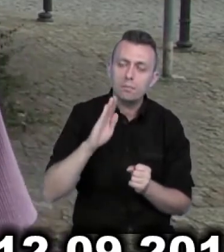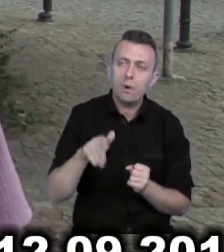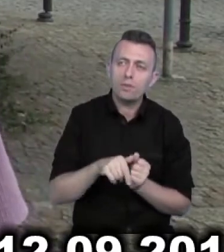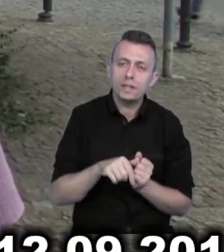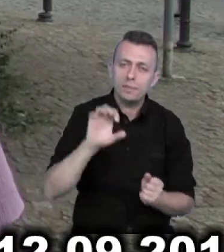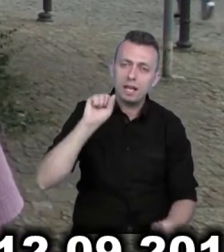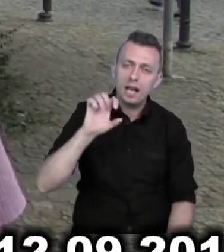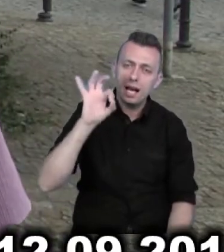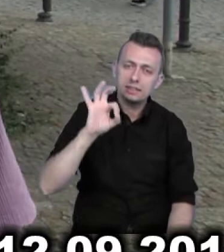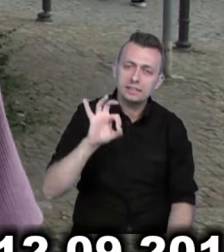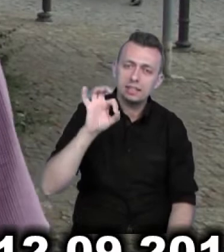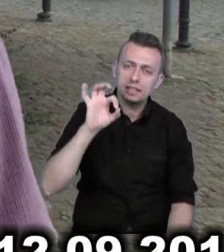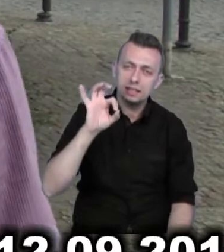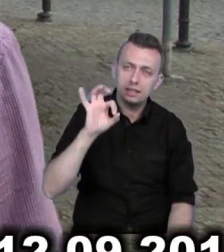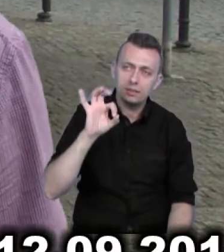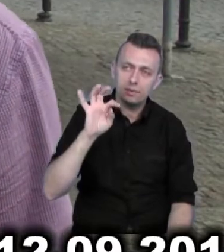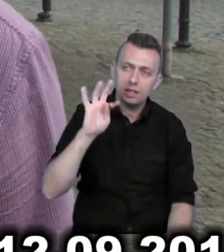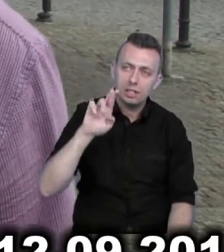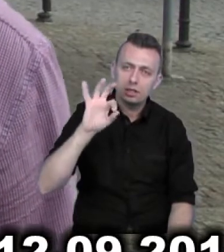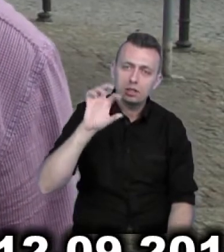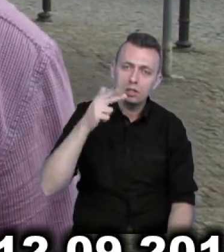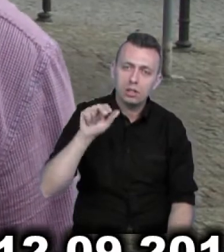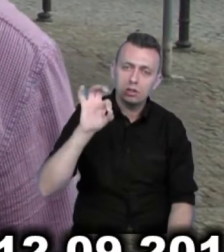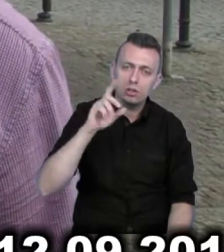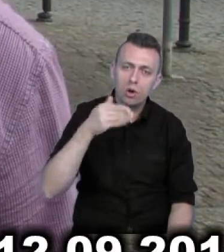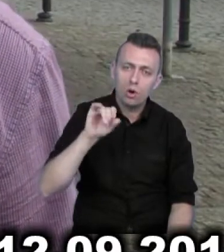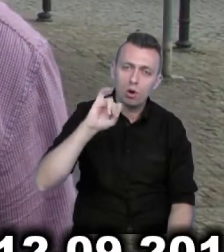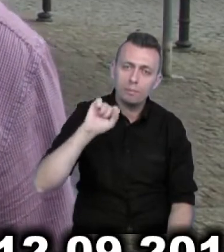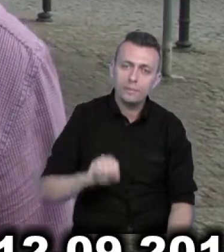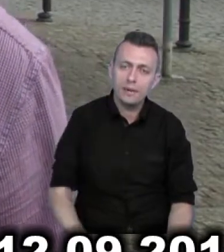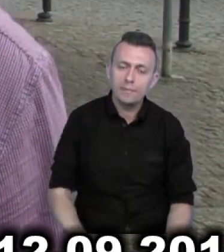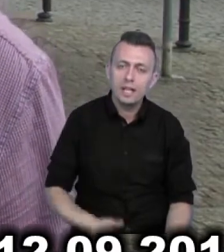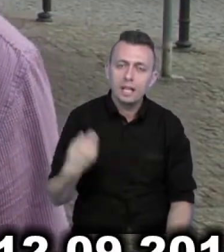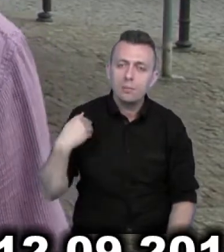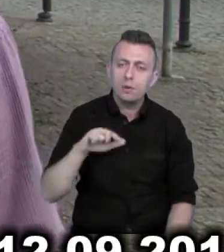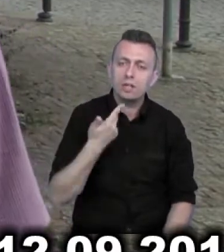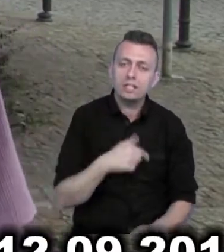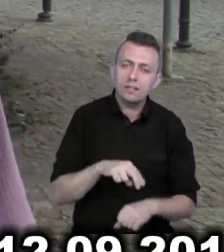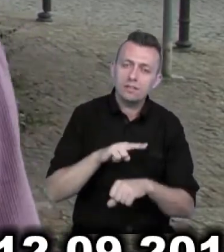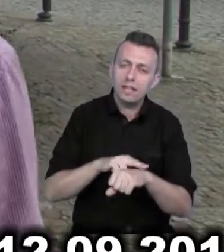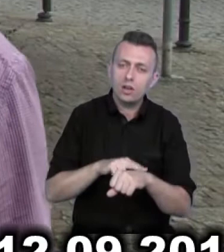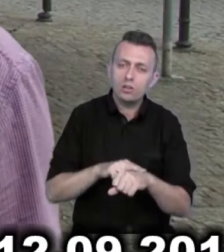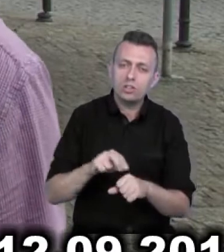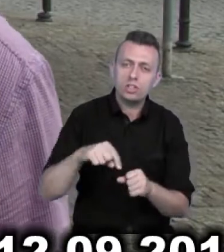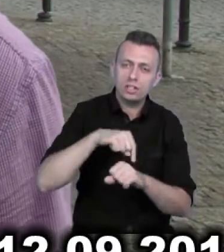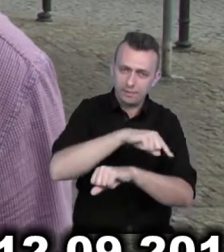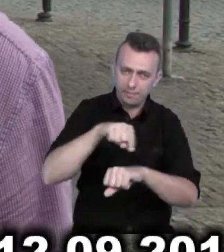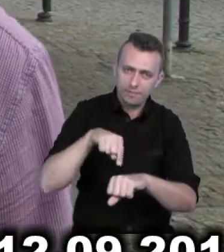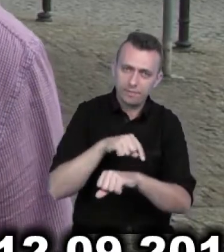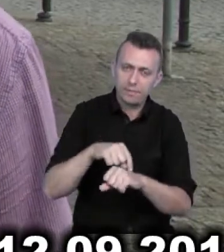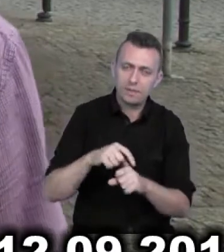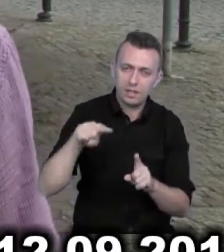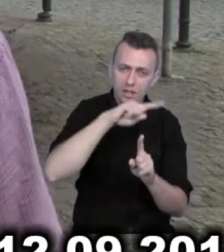prowadzone przez całe wakacje, 2 dni w tygodniu, po 2 godziny. Dzieci mogły nie tylko nauczyć się grać w szachy, grały w turniejach szachowych, zdobywały dyplomy i